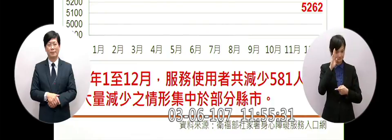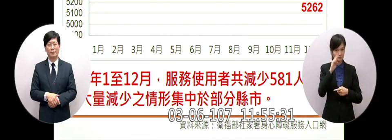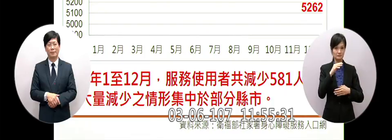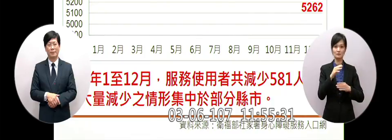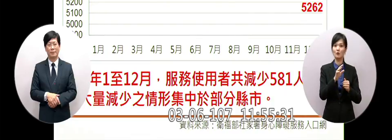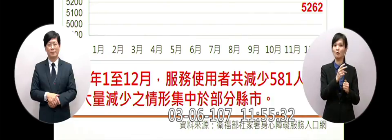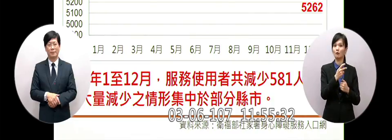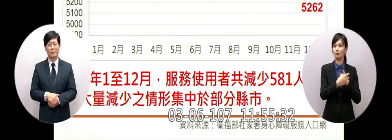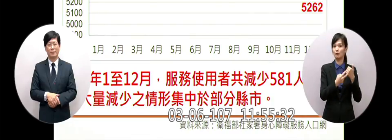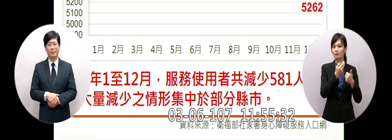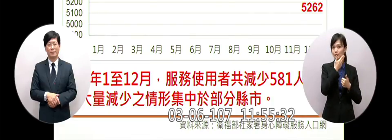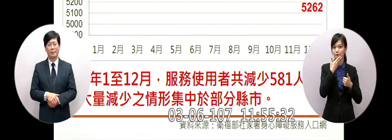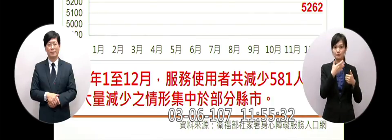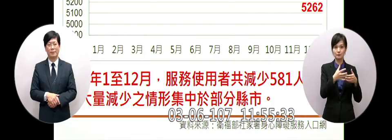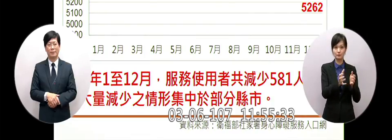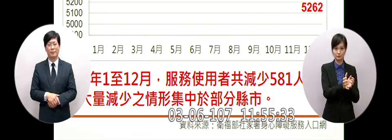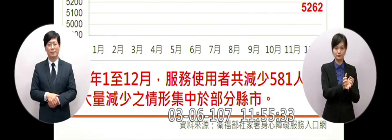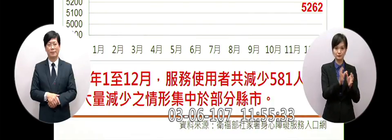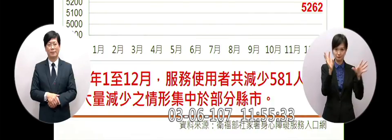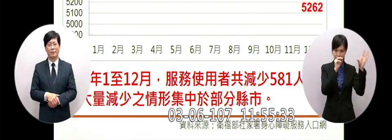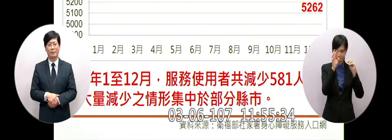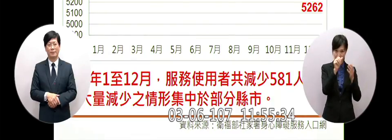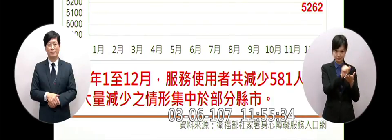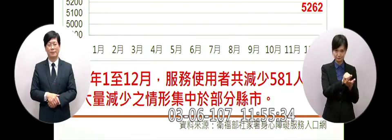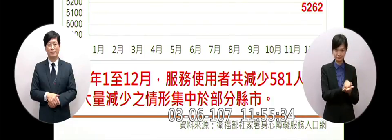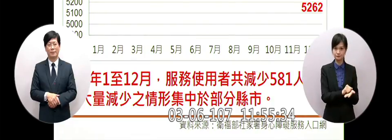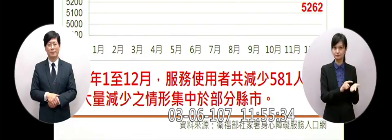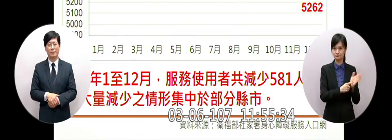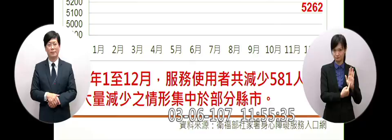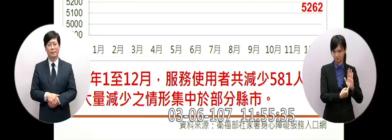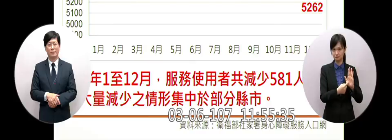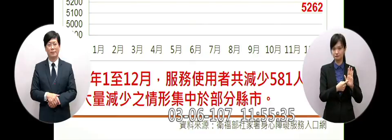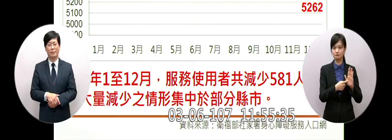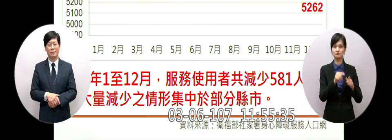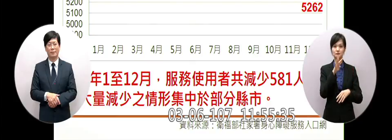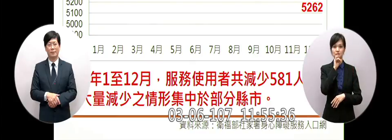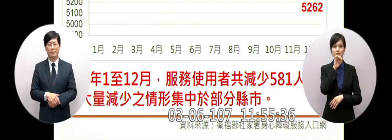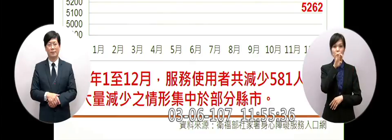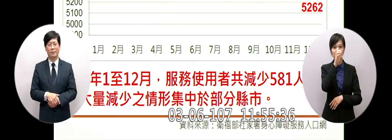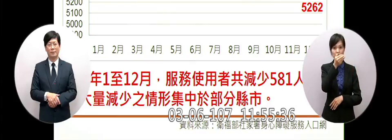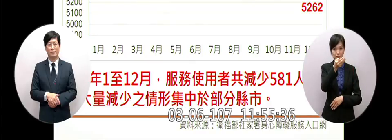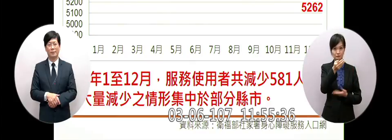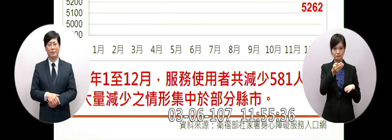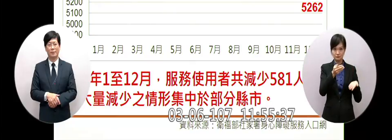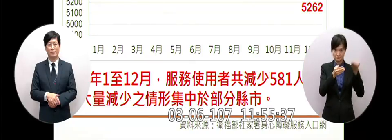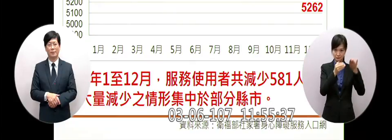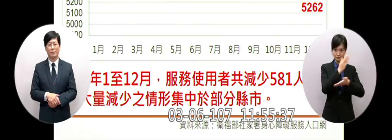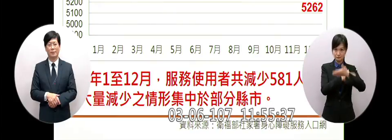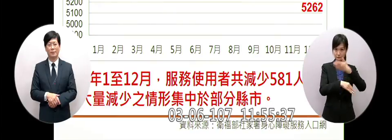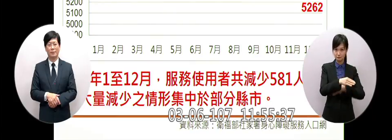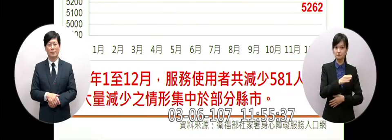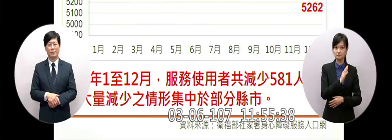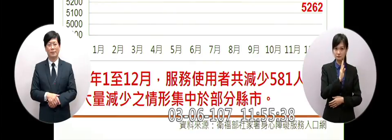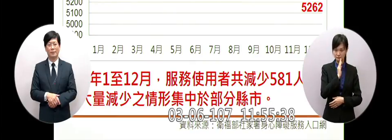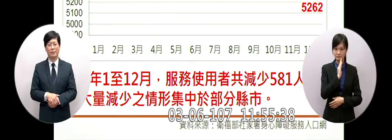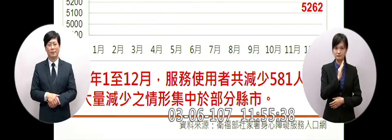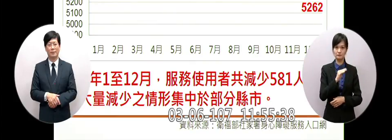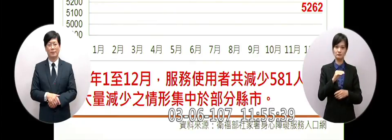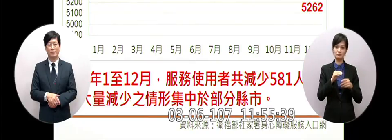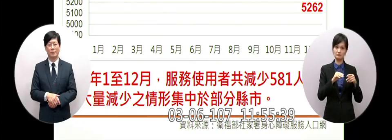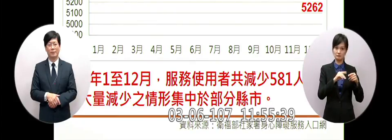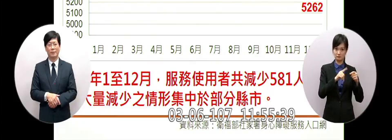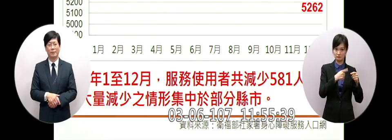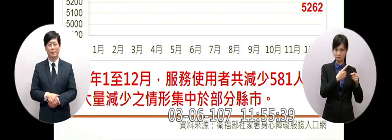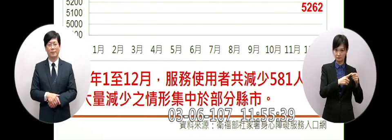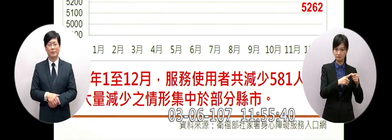的相关的就是说资料。从量的这个部分的话，49岁以上的身心障碍者，从年初然后